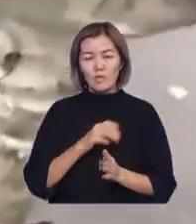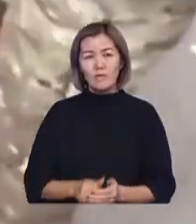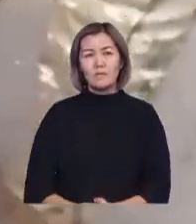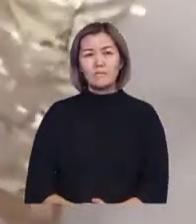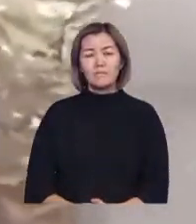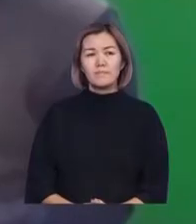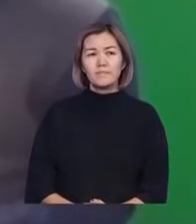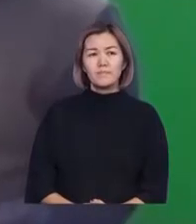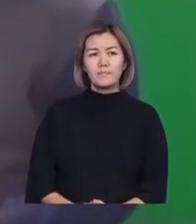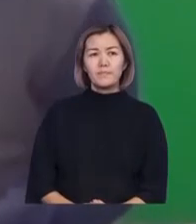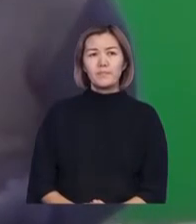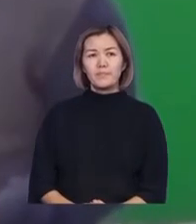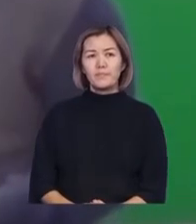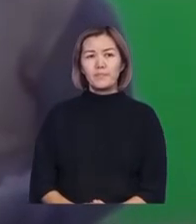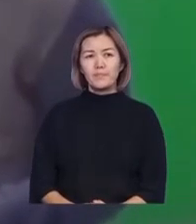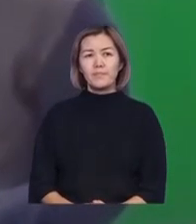алынды.